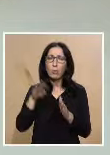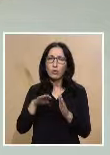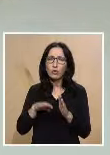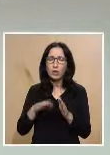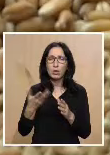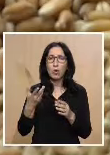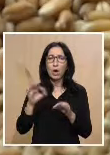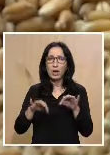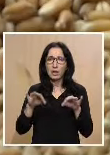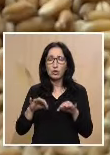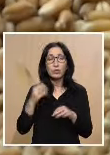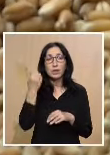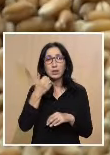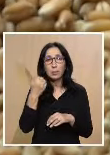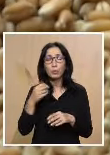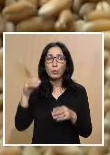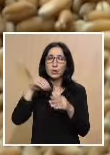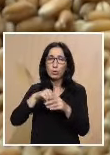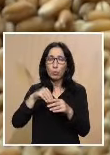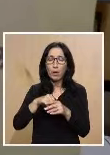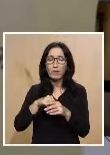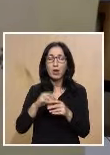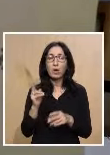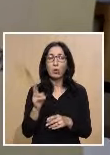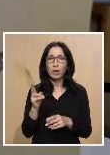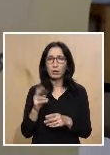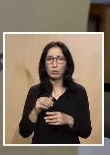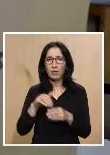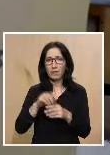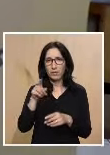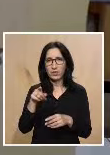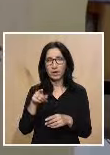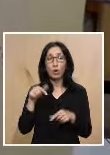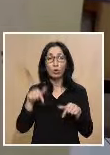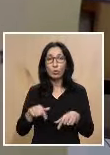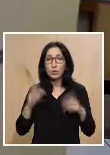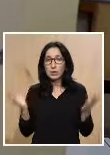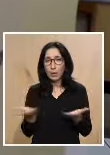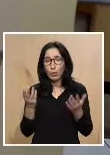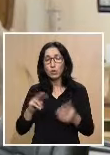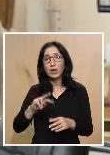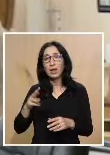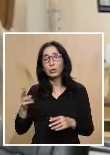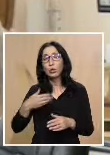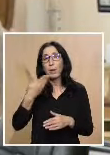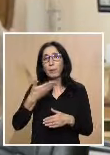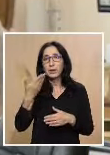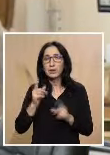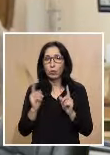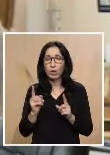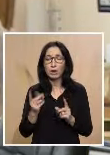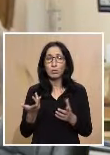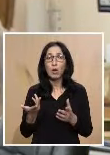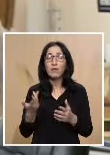при която, за да се подобри, се добавят коректори в мелницата. И ето тук започва една друга приказка, която